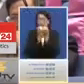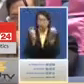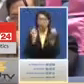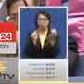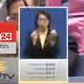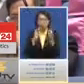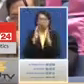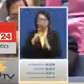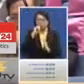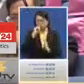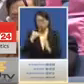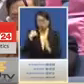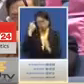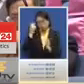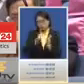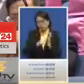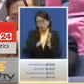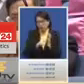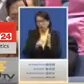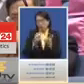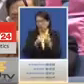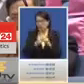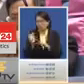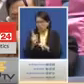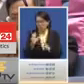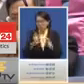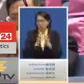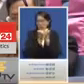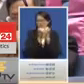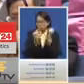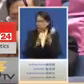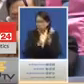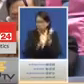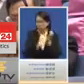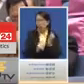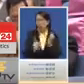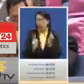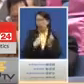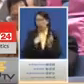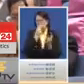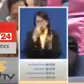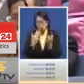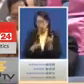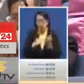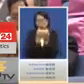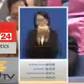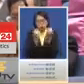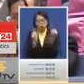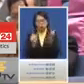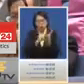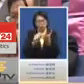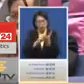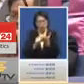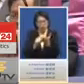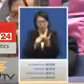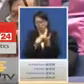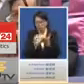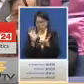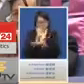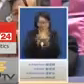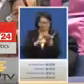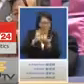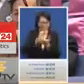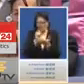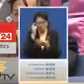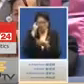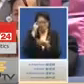ไรในนโยบายท่านเขียนไว้ว่ายังไงเขาก็ดูแล้วไอ้รัฐธรรมนูญนี่เขียนก้มๆแก้มๆเอาใจกัน